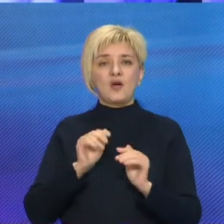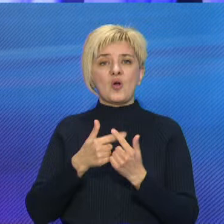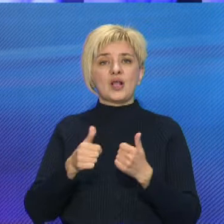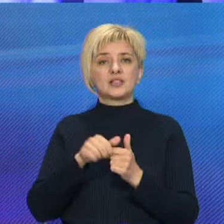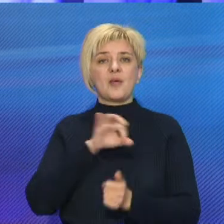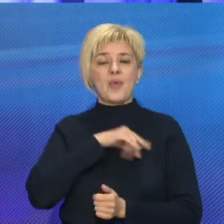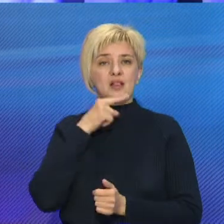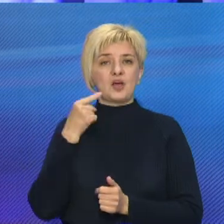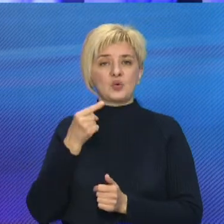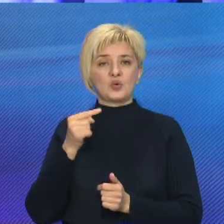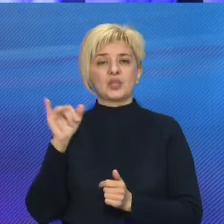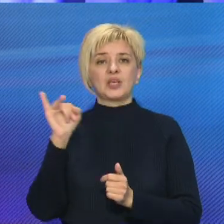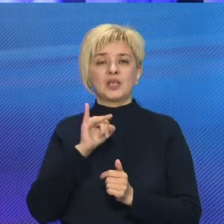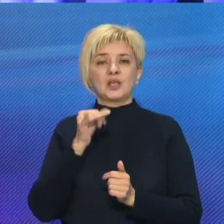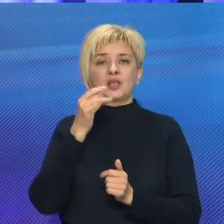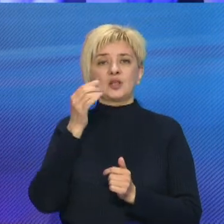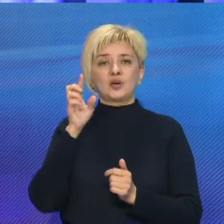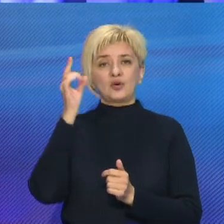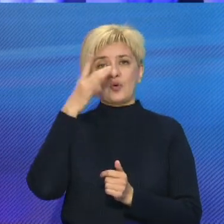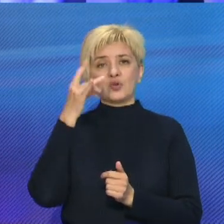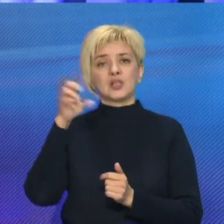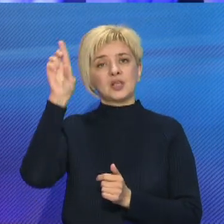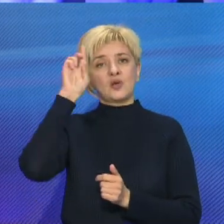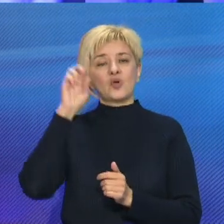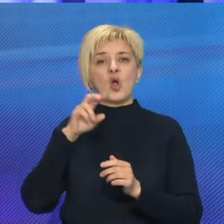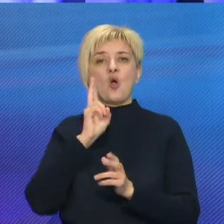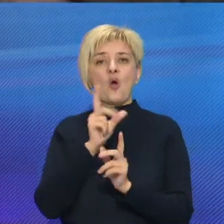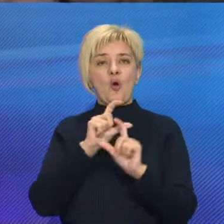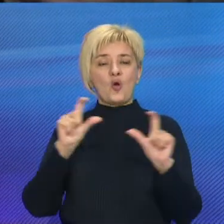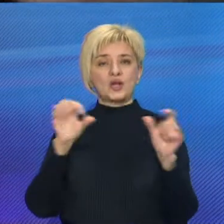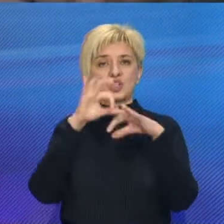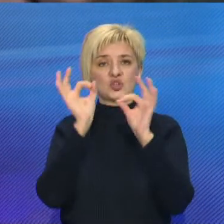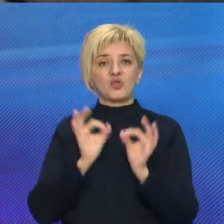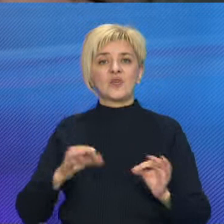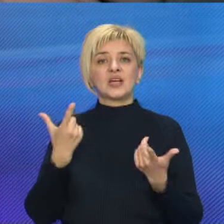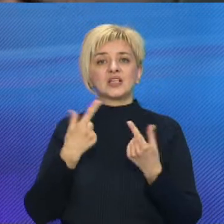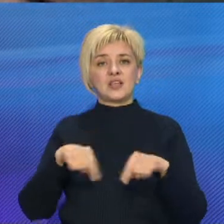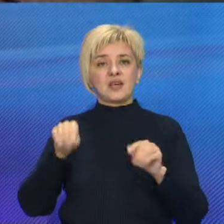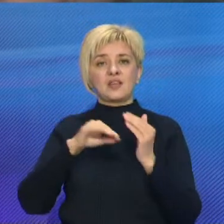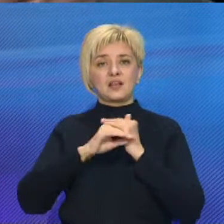а так само Гродінський державний коледж мистецтв, на сцені якого і виступали юні вокалісти.